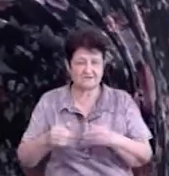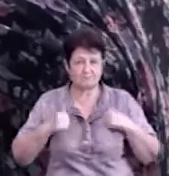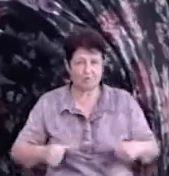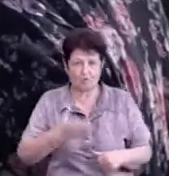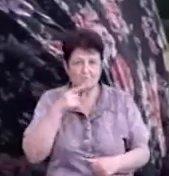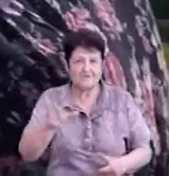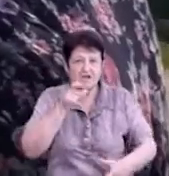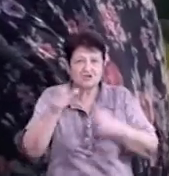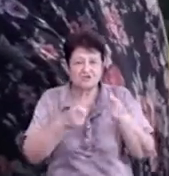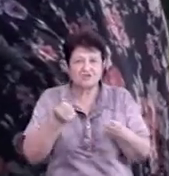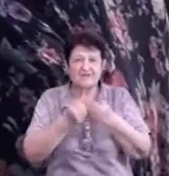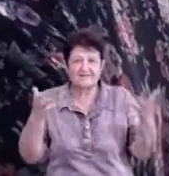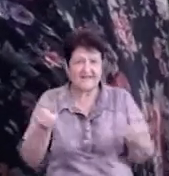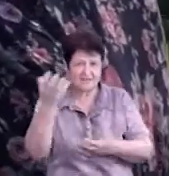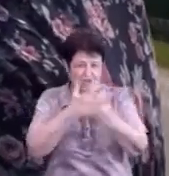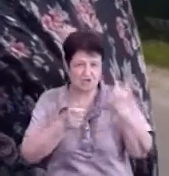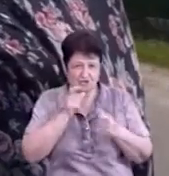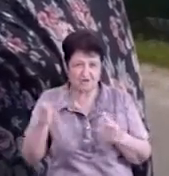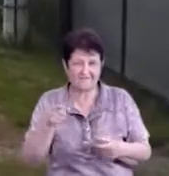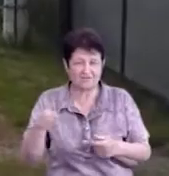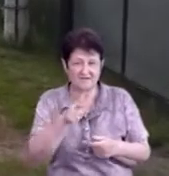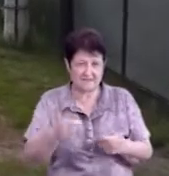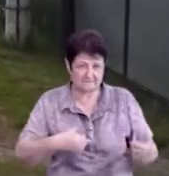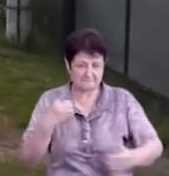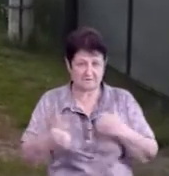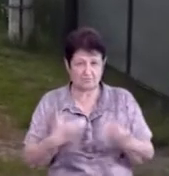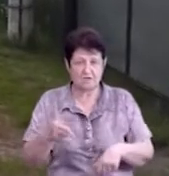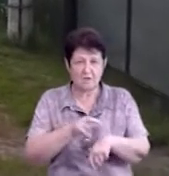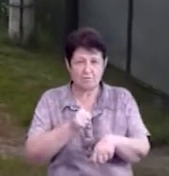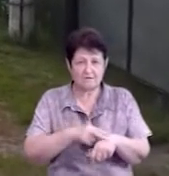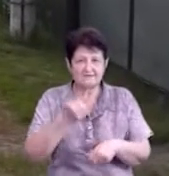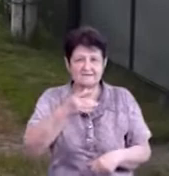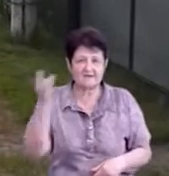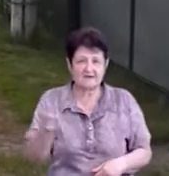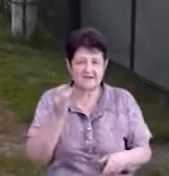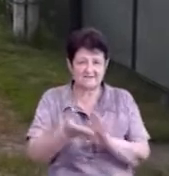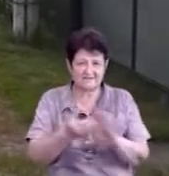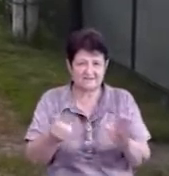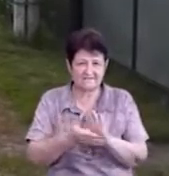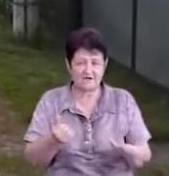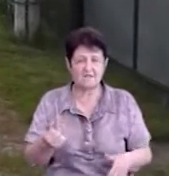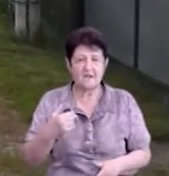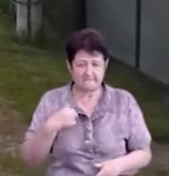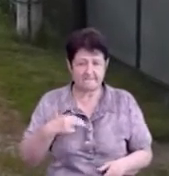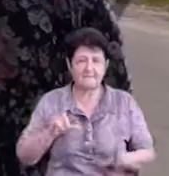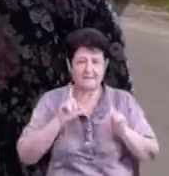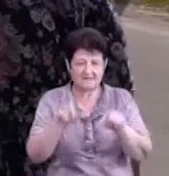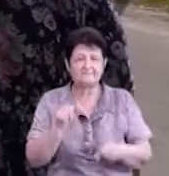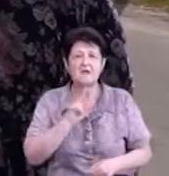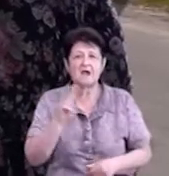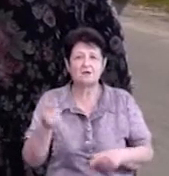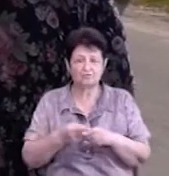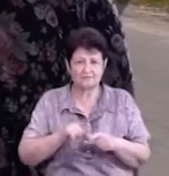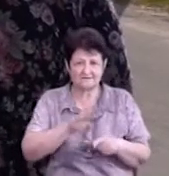Вона ж вищить день і ніч, ж вищить, тому що вони її тривожать. Поліцію я скільки раз визивала, ми приїдемо. А тоді, а хто